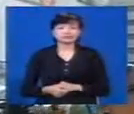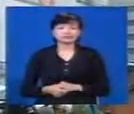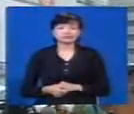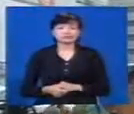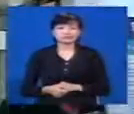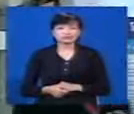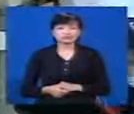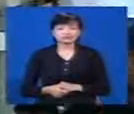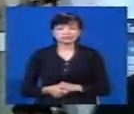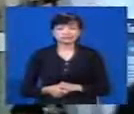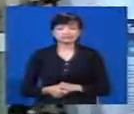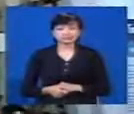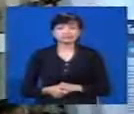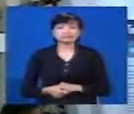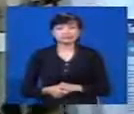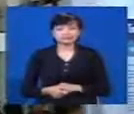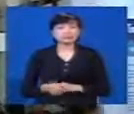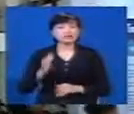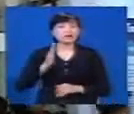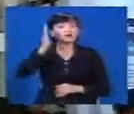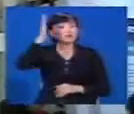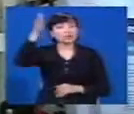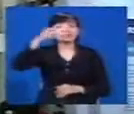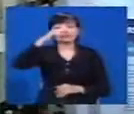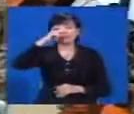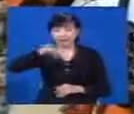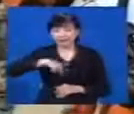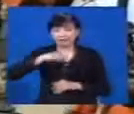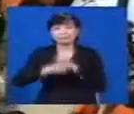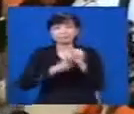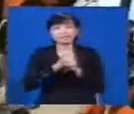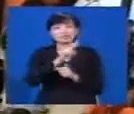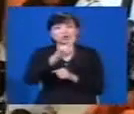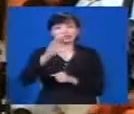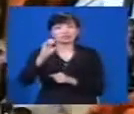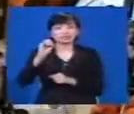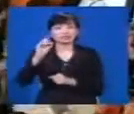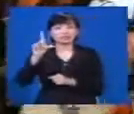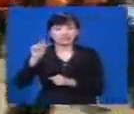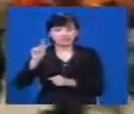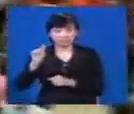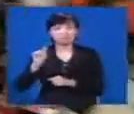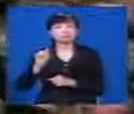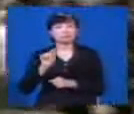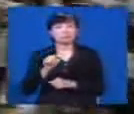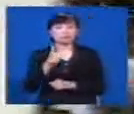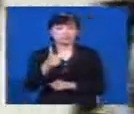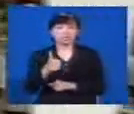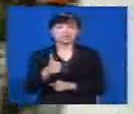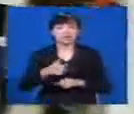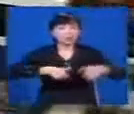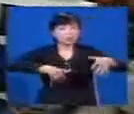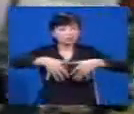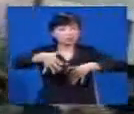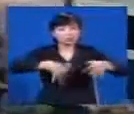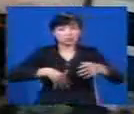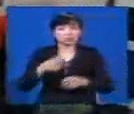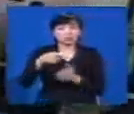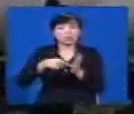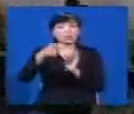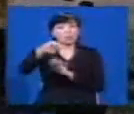ถึงแม้สร้างอนาคตไทย2020จะสัญจรเป็นจังหวัดที่2แต่ก็ได้รับกระแสตอบรับจากชาวโคราชทุกเพศทุ